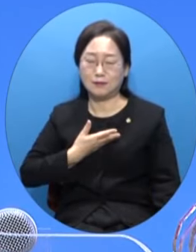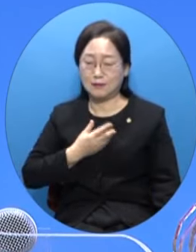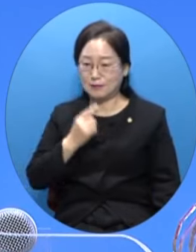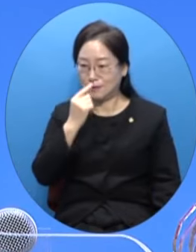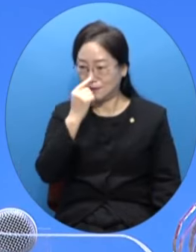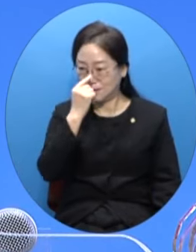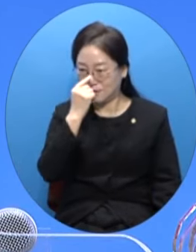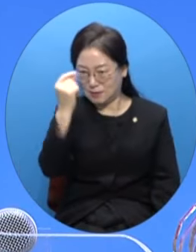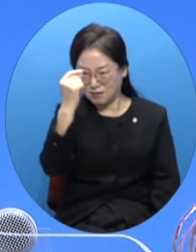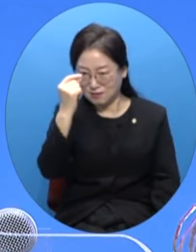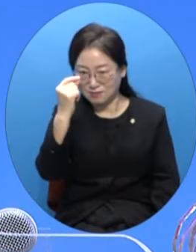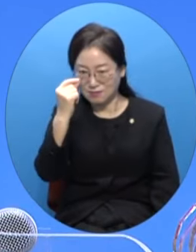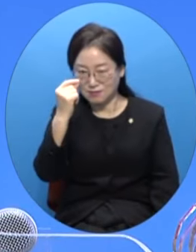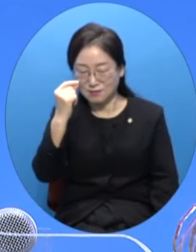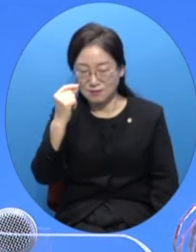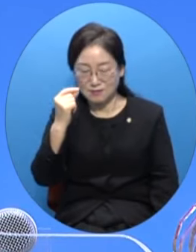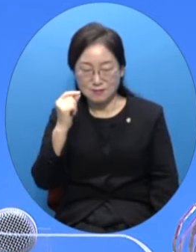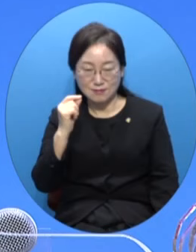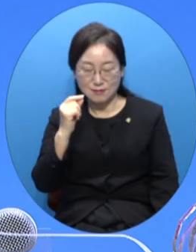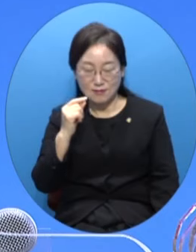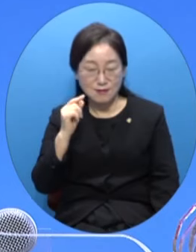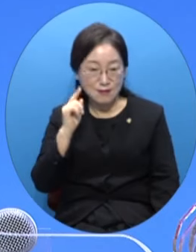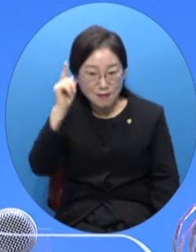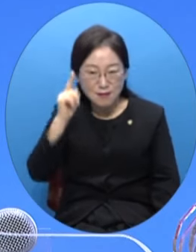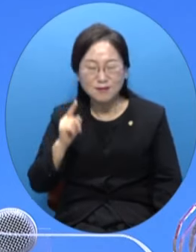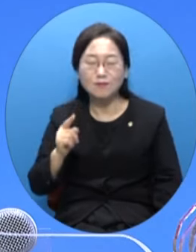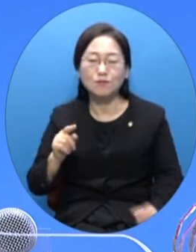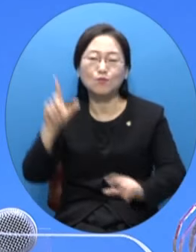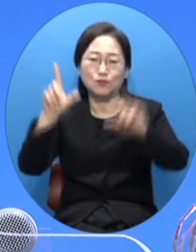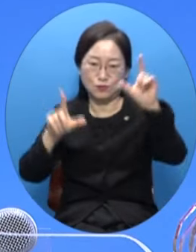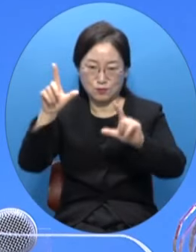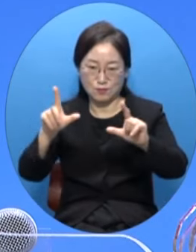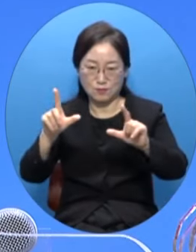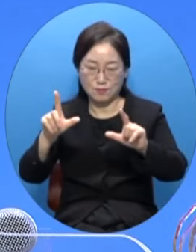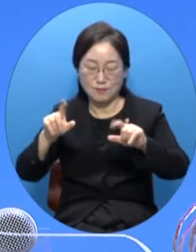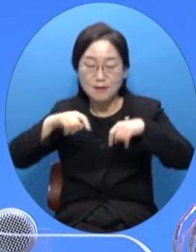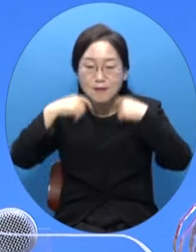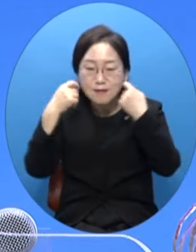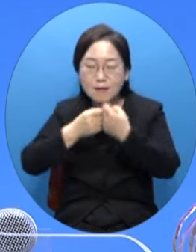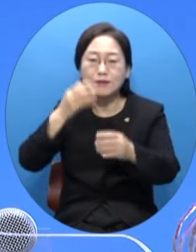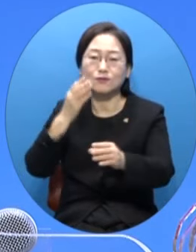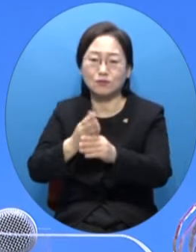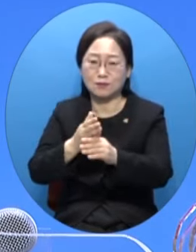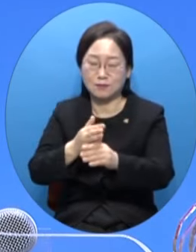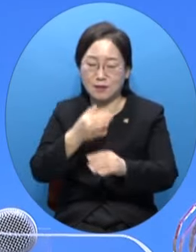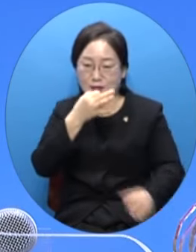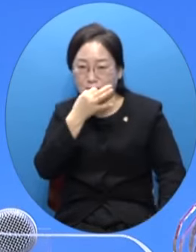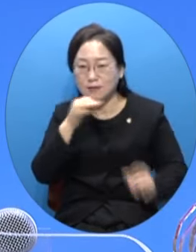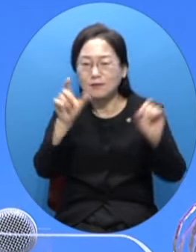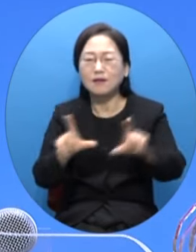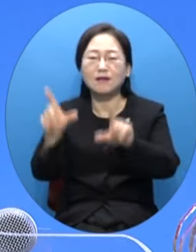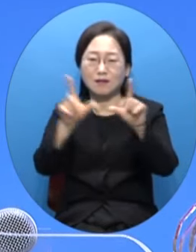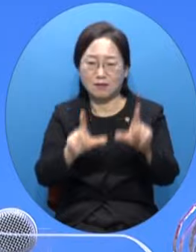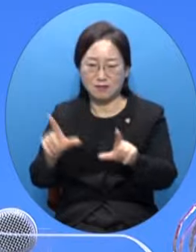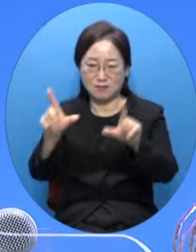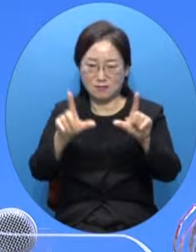가시를 세웠던 우리들입니다. 철저하게 자기 중심적이고 이중적인 삶을 살았던